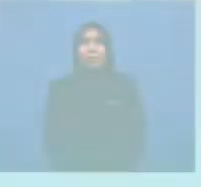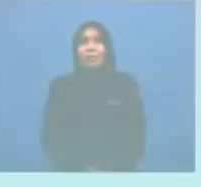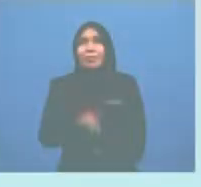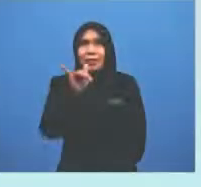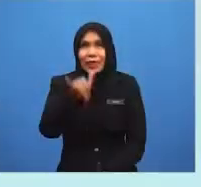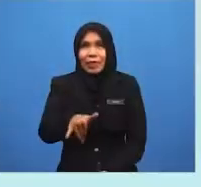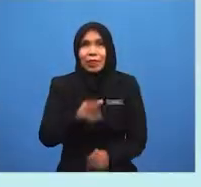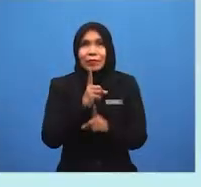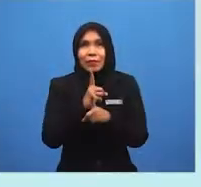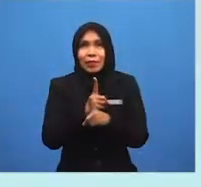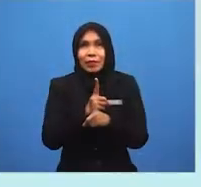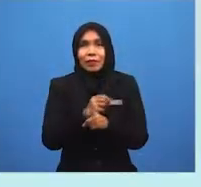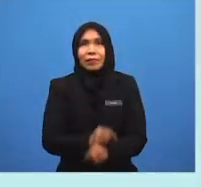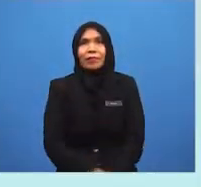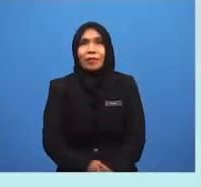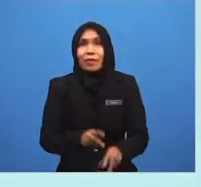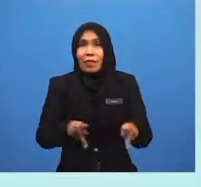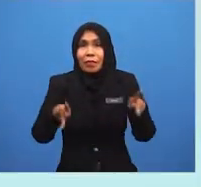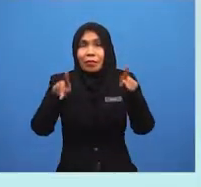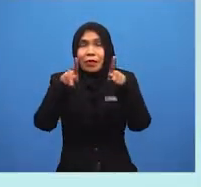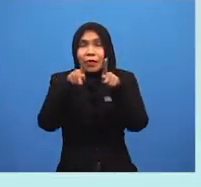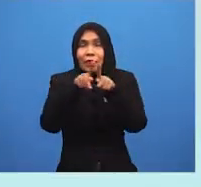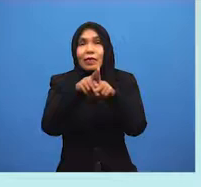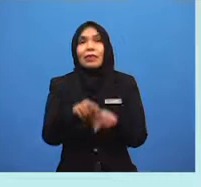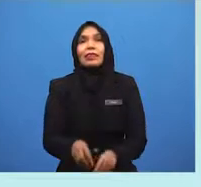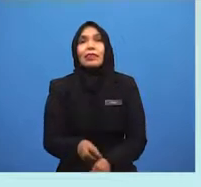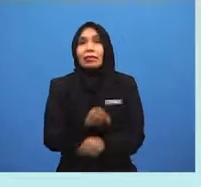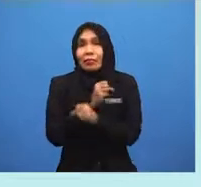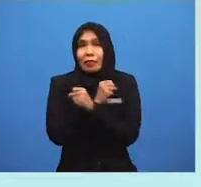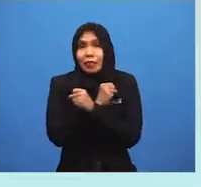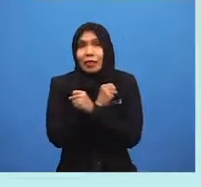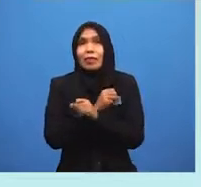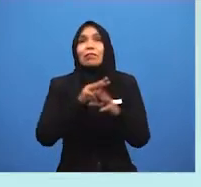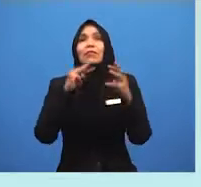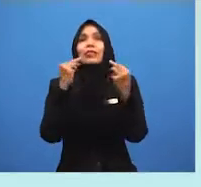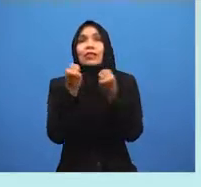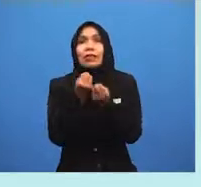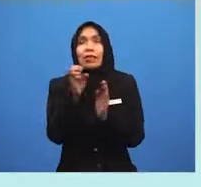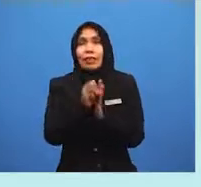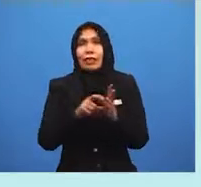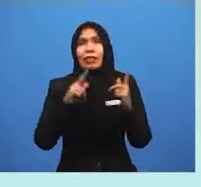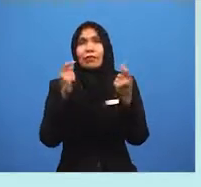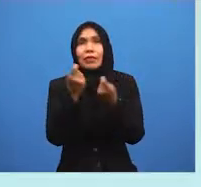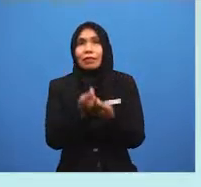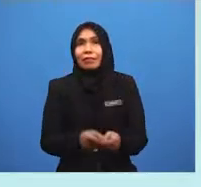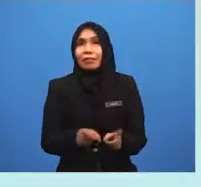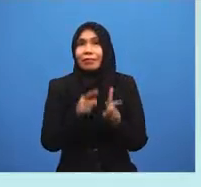Ya, betul. Kepentingan menyayangi masyarakat setempat. Yang